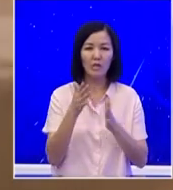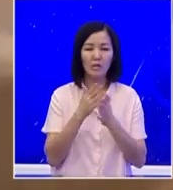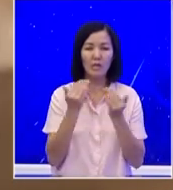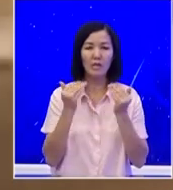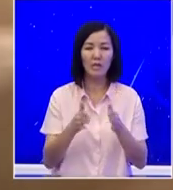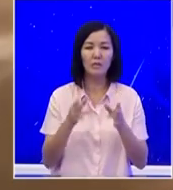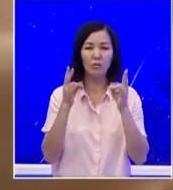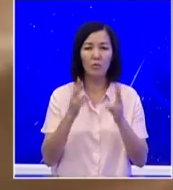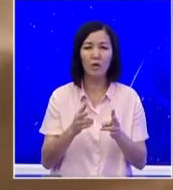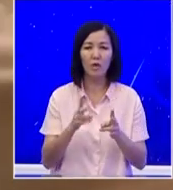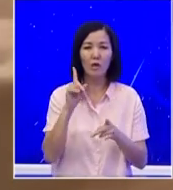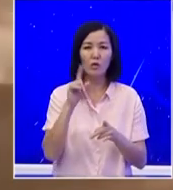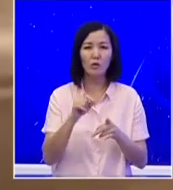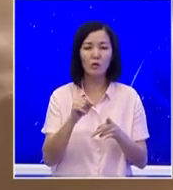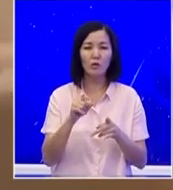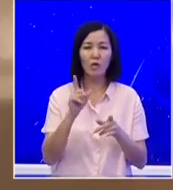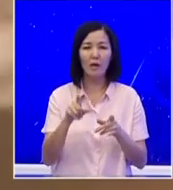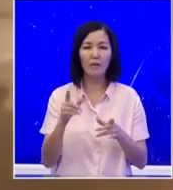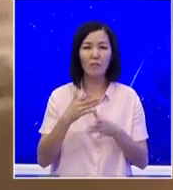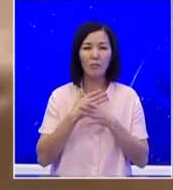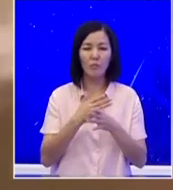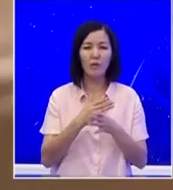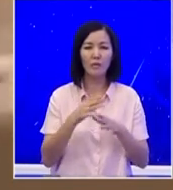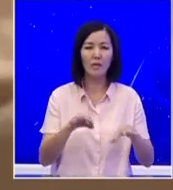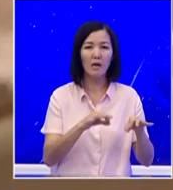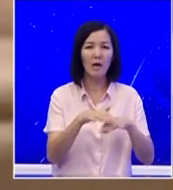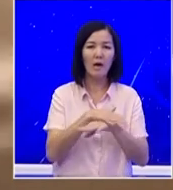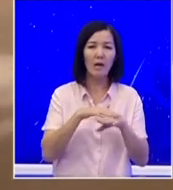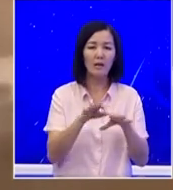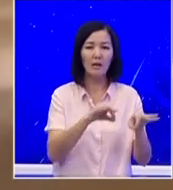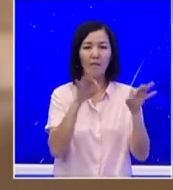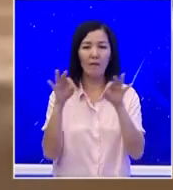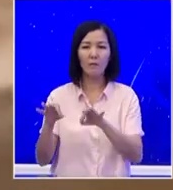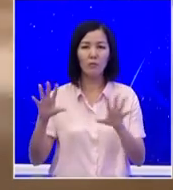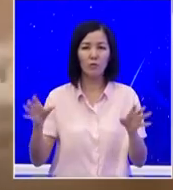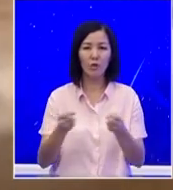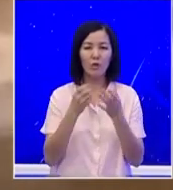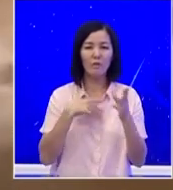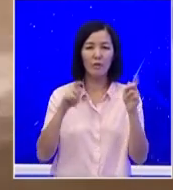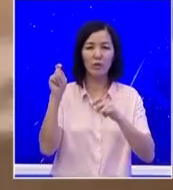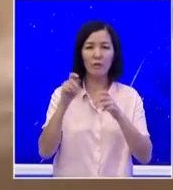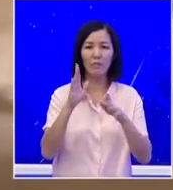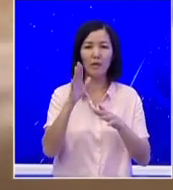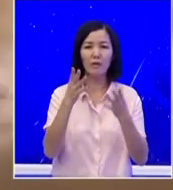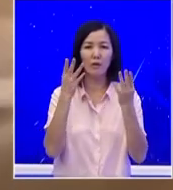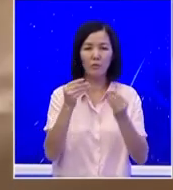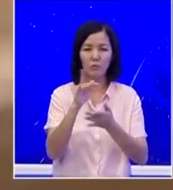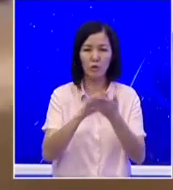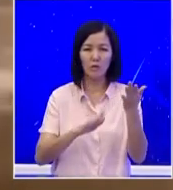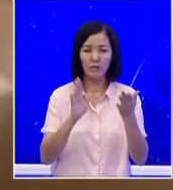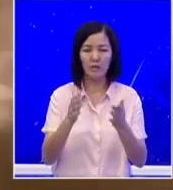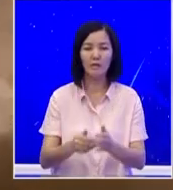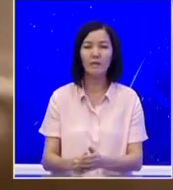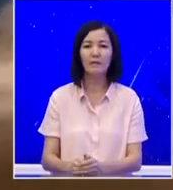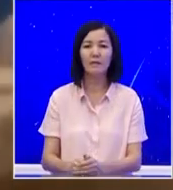оқиға орнына жүздеген маман тартылып, тұрғындар эвакуацияланып жатыр. Синоптиктер жаңбырлы күн алдағы күндері де сақталады